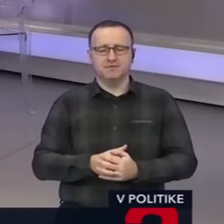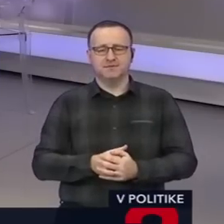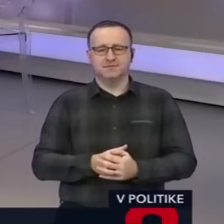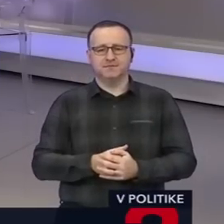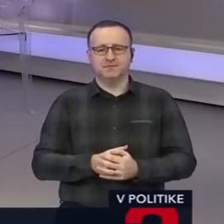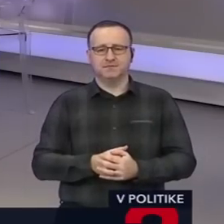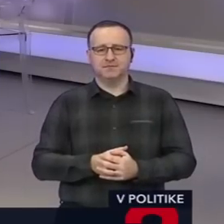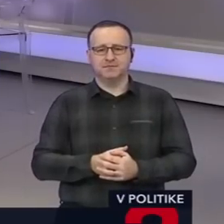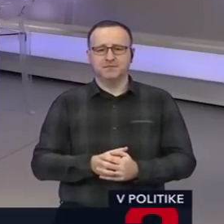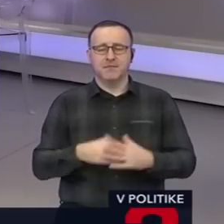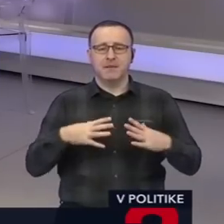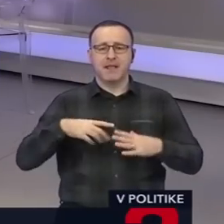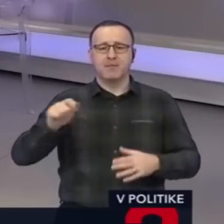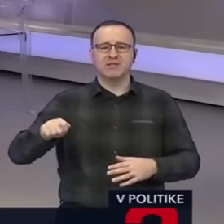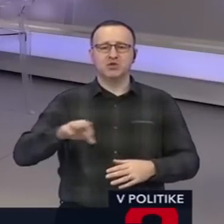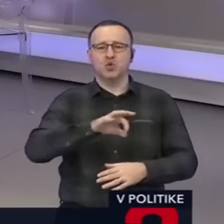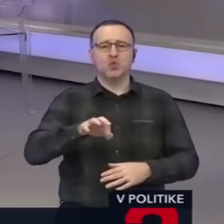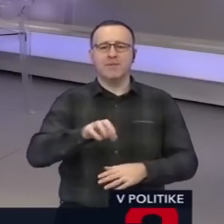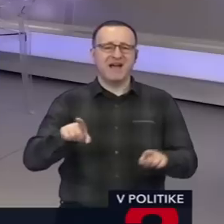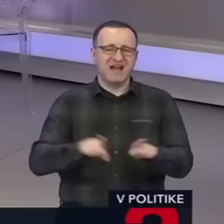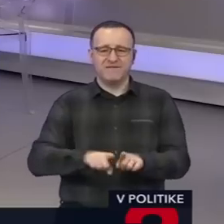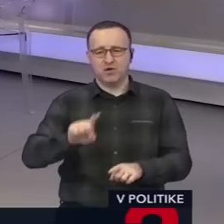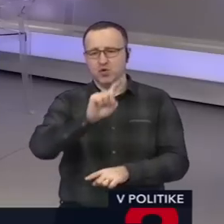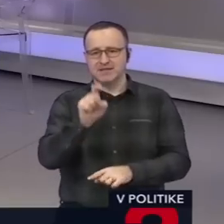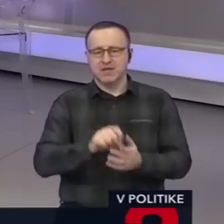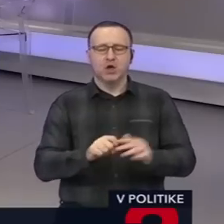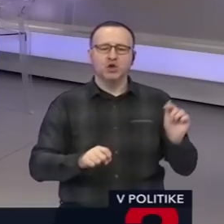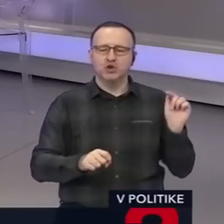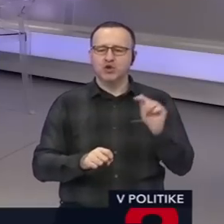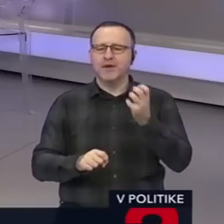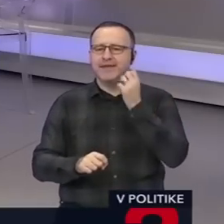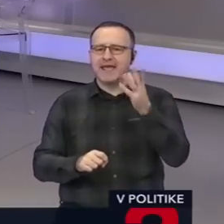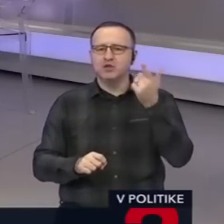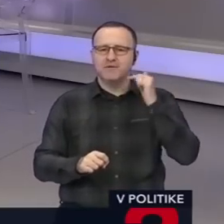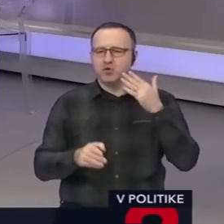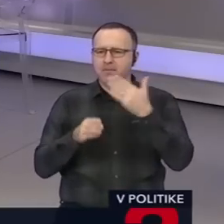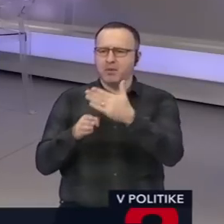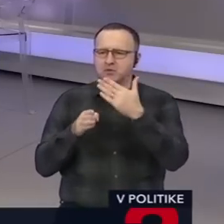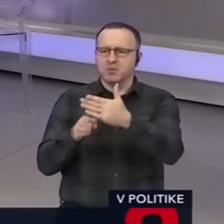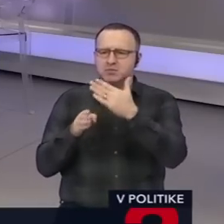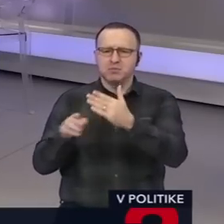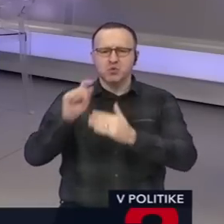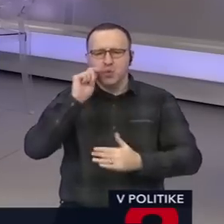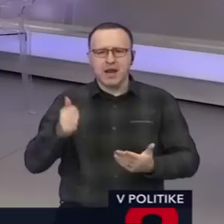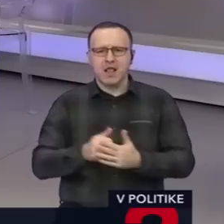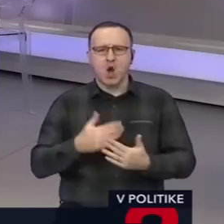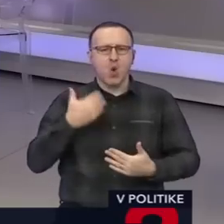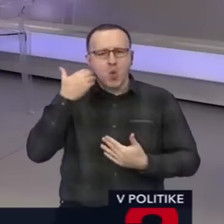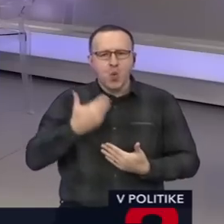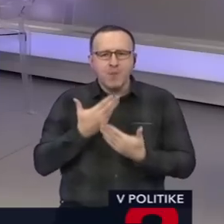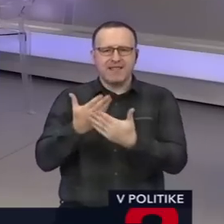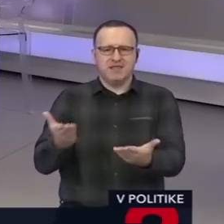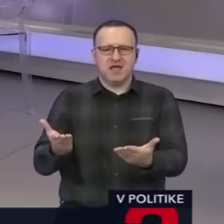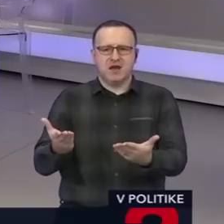začiatkom budúceho roka. Pán poslanec Krupa, tá istá otázka pre vás. Dokedy má Slovensko pomáhať Ukrajine, či už humanitárne, alebo aj v